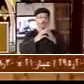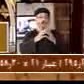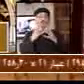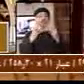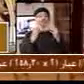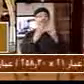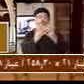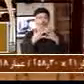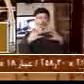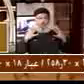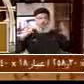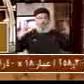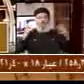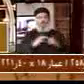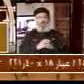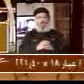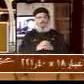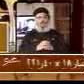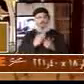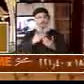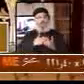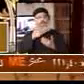العجين ينمو